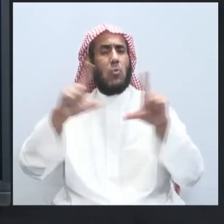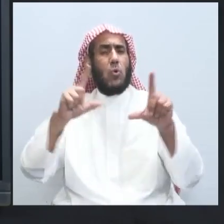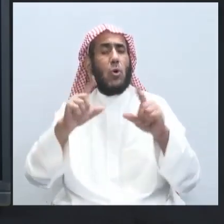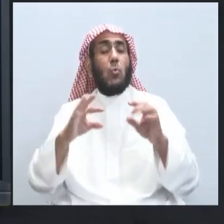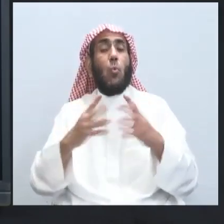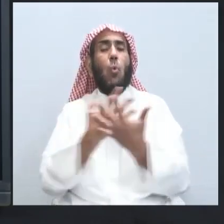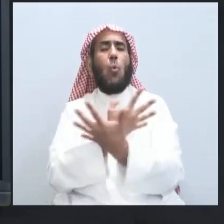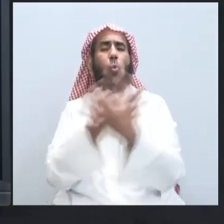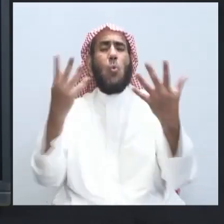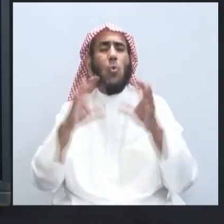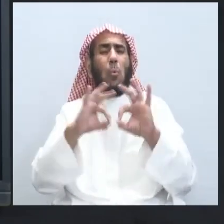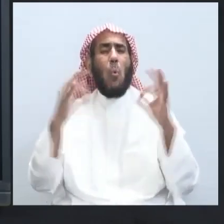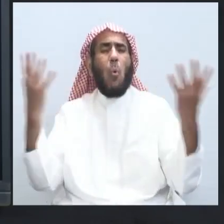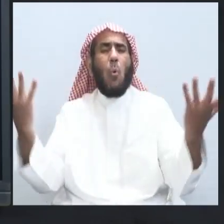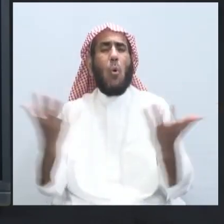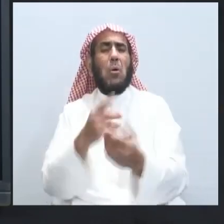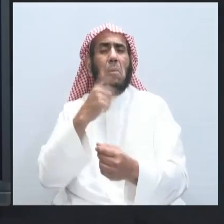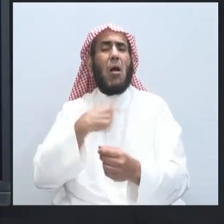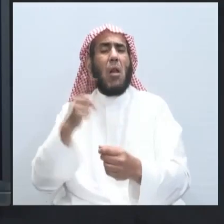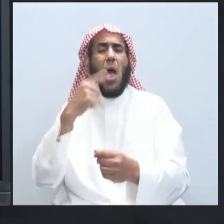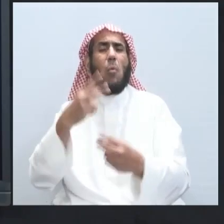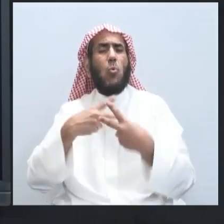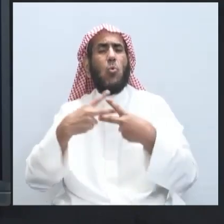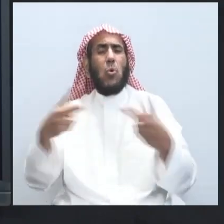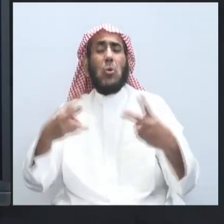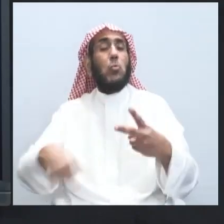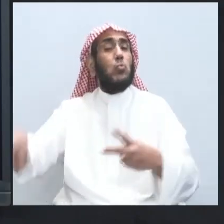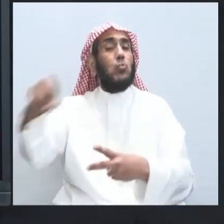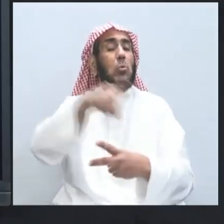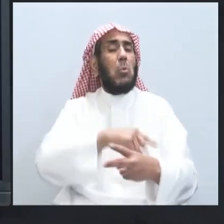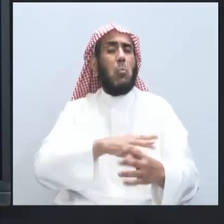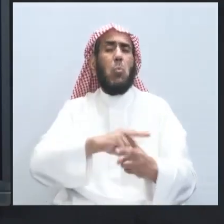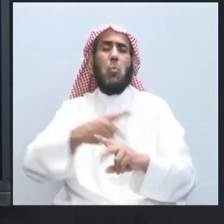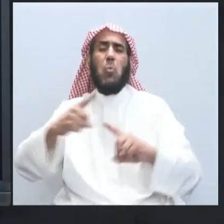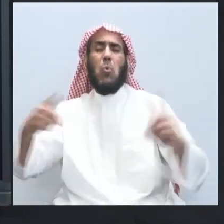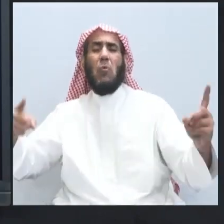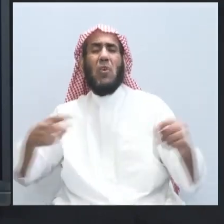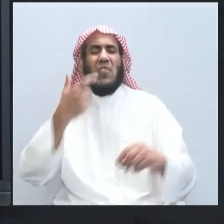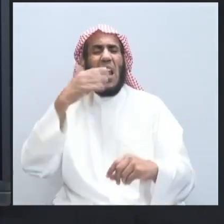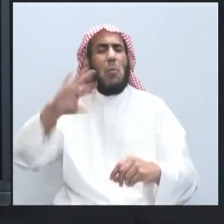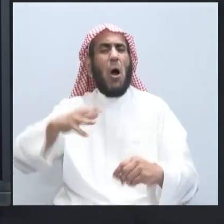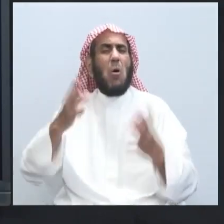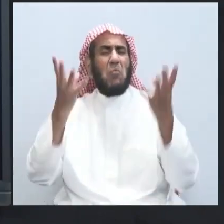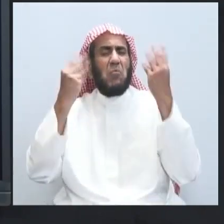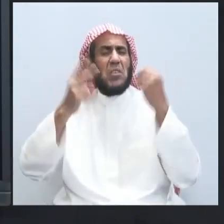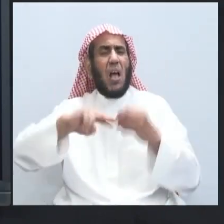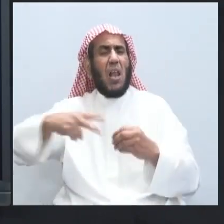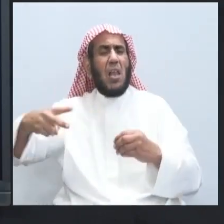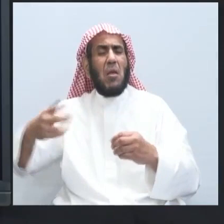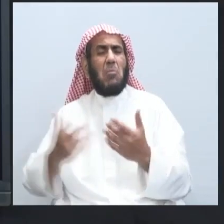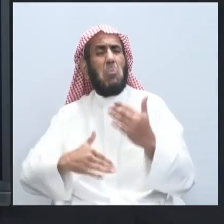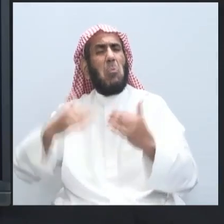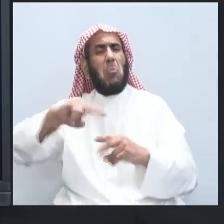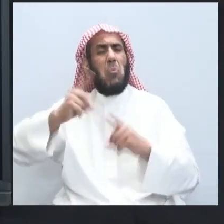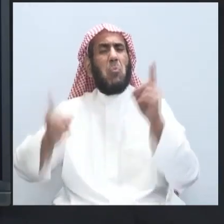جماهيري اذا هنالك حاجات لا يمكن ارضاء جميع الحاجات بسبب التفاوت في الاعمار في التعليم في قد يكون